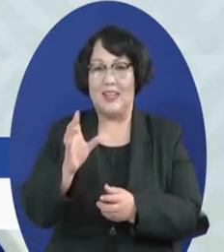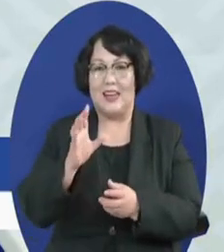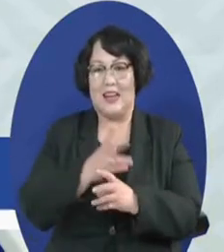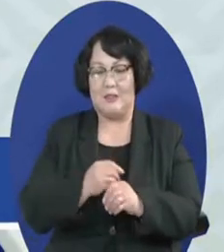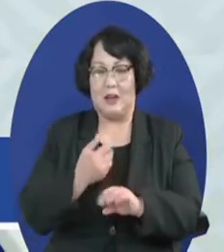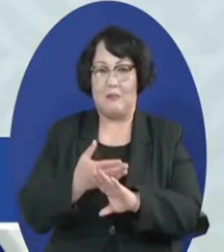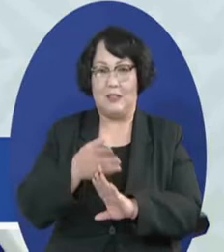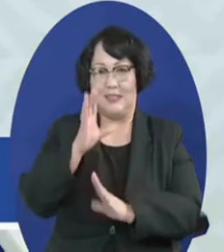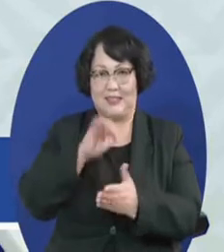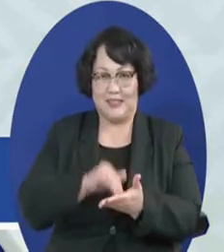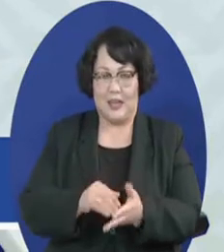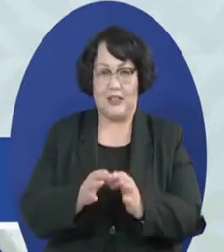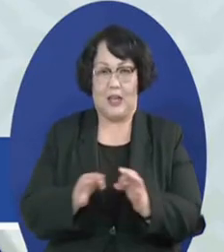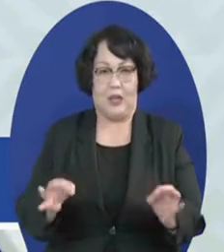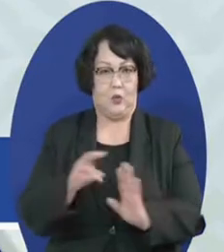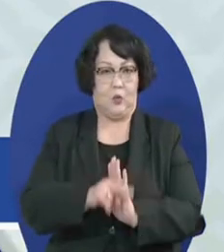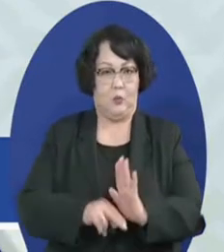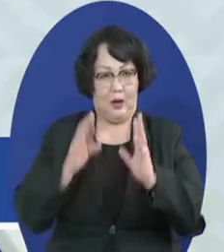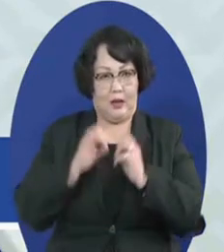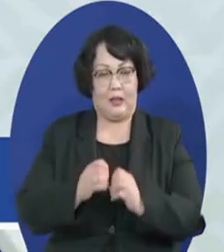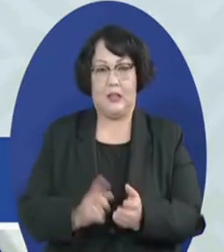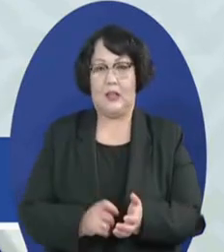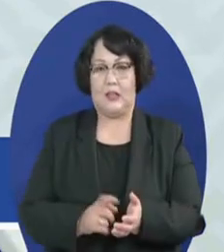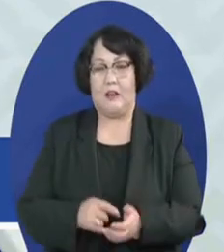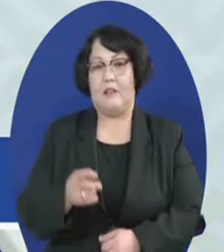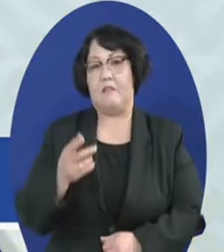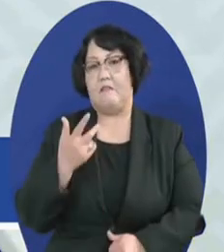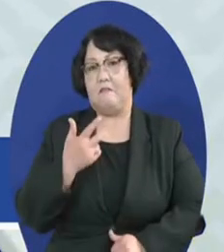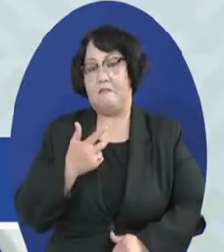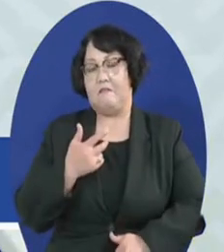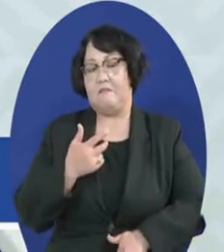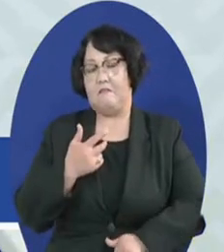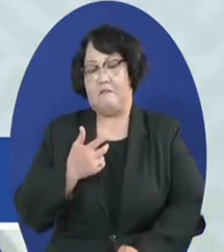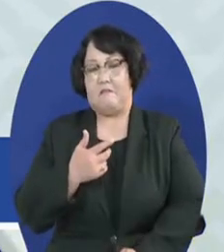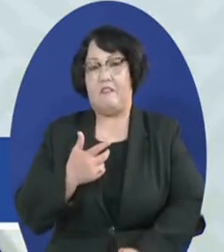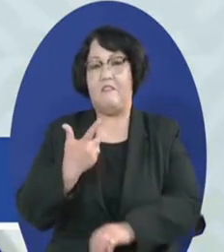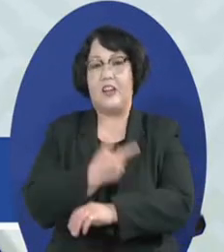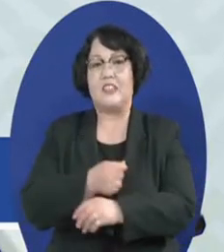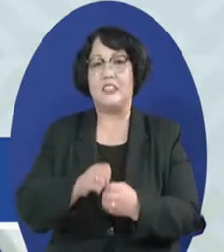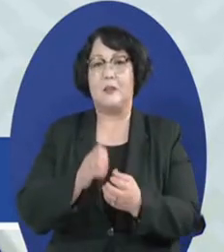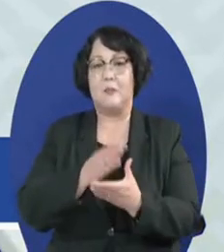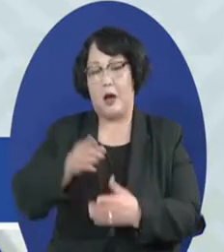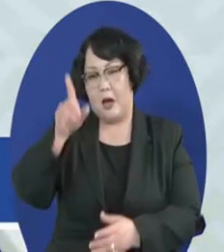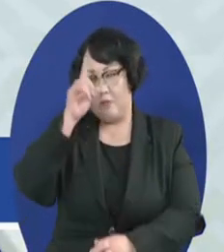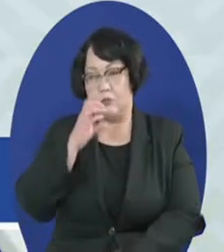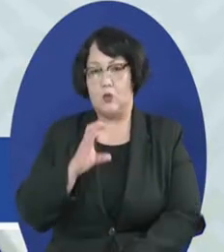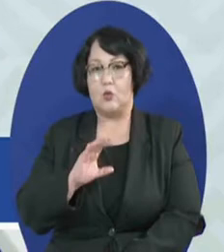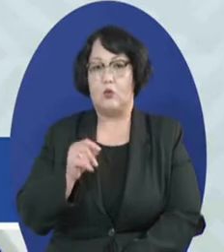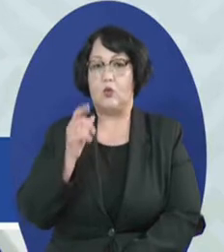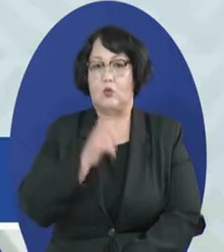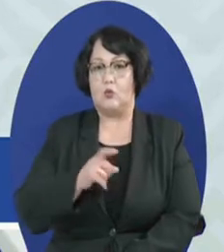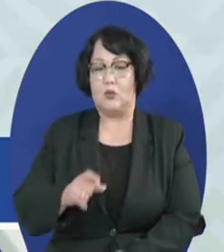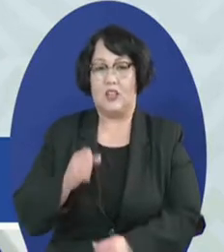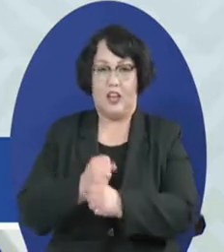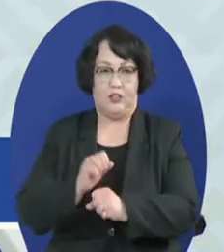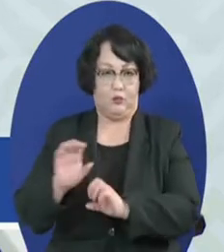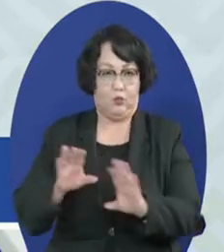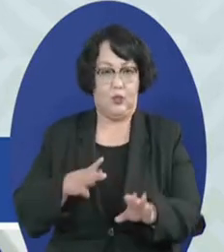баримтлах зайлшгүй шаардлага байна гэж үзэж байна. Дархлаажуулалт хийж байгаа эмч, сувилагч тэр ажилтнуудын цалин